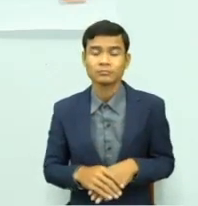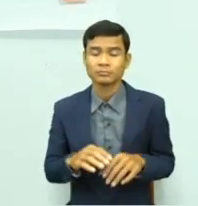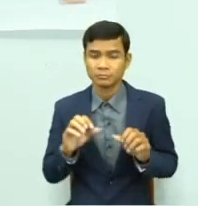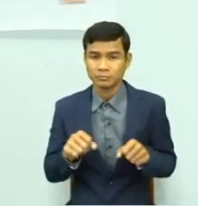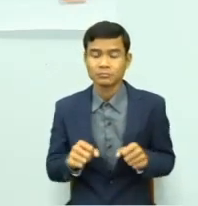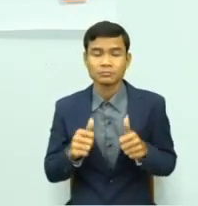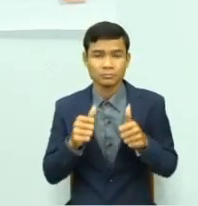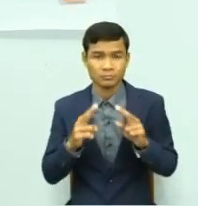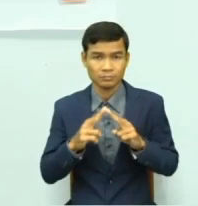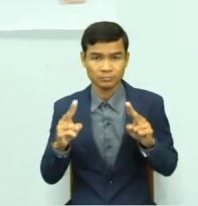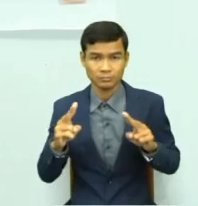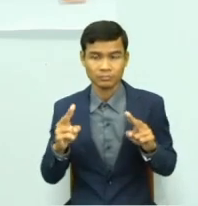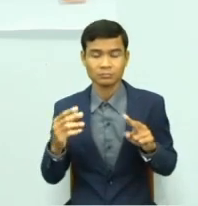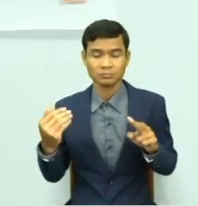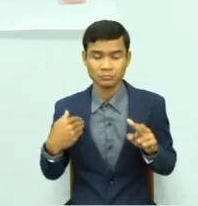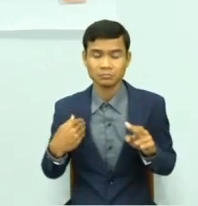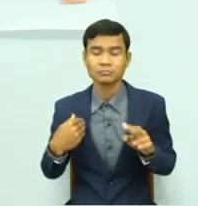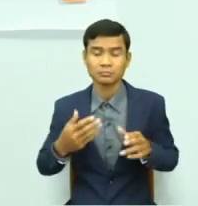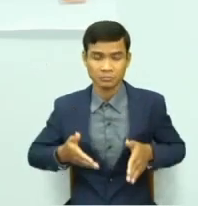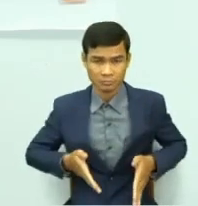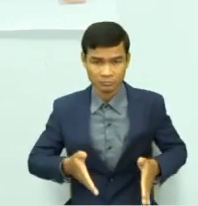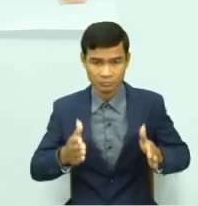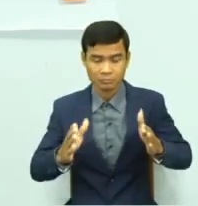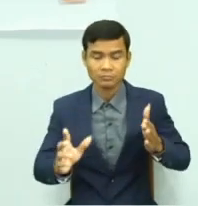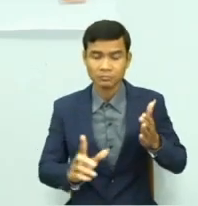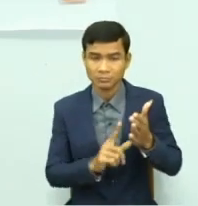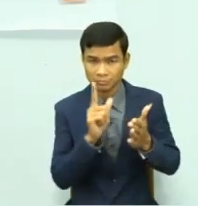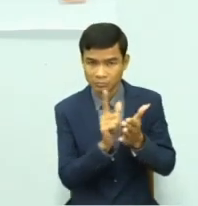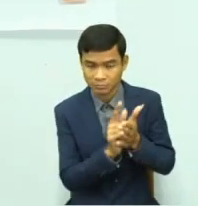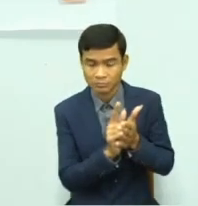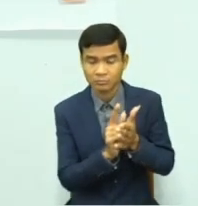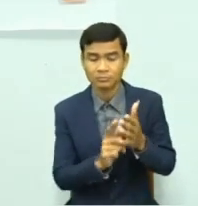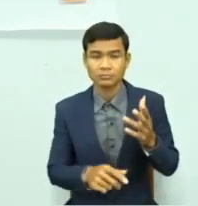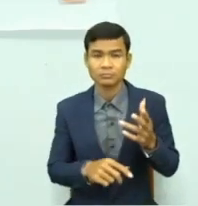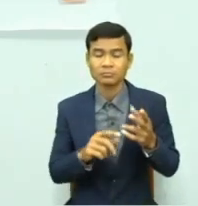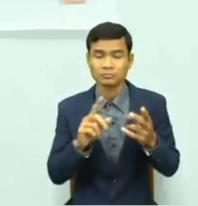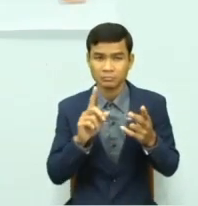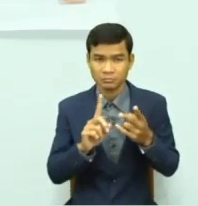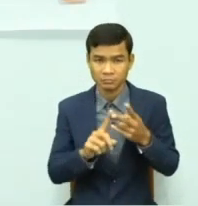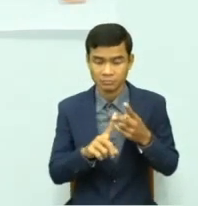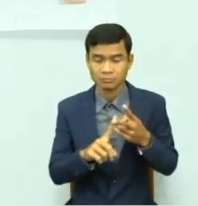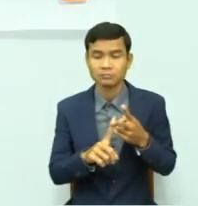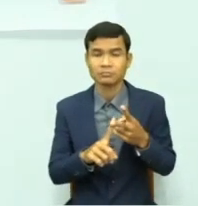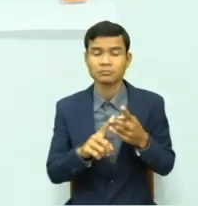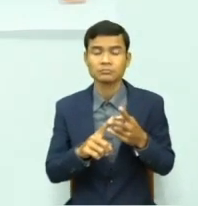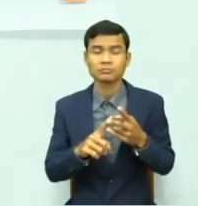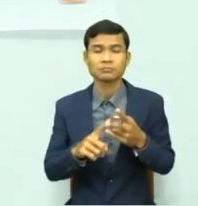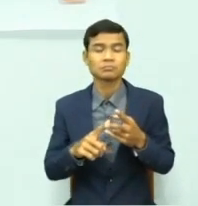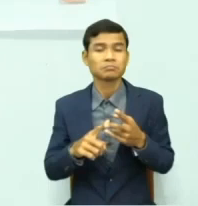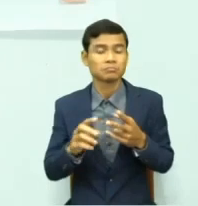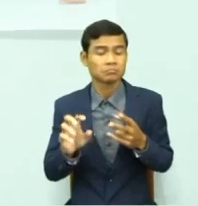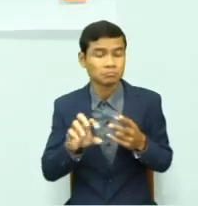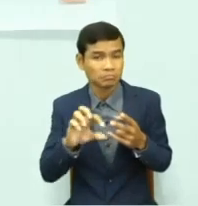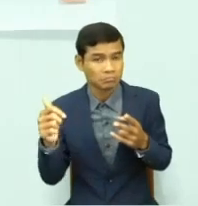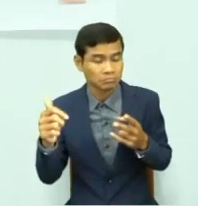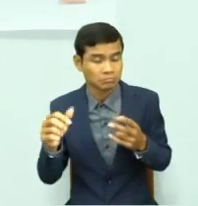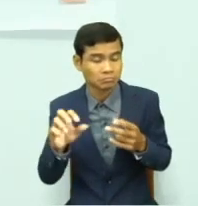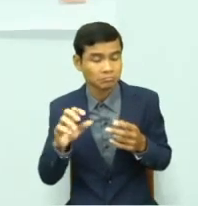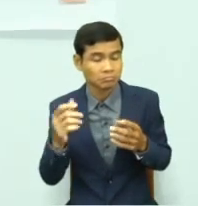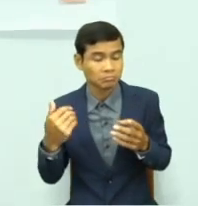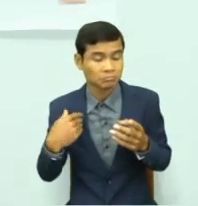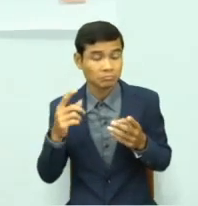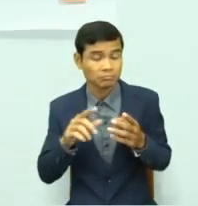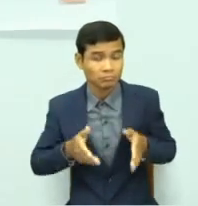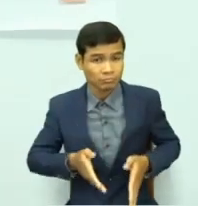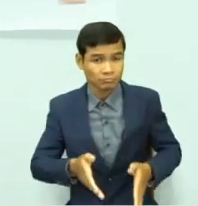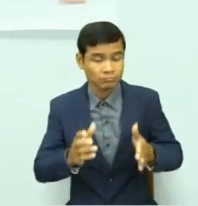Chá là ổn nà con. Cứ miên phơi chiết. Chá là ổn nà con. Phơi chiết nà con. Chá chó kào bì phơi chiết. Ta miên ở vầy